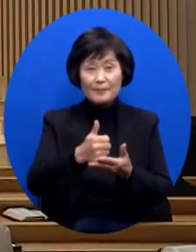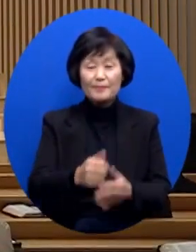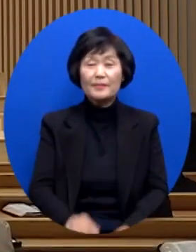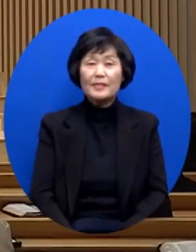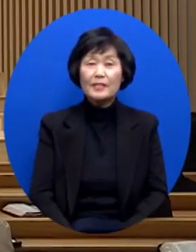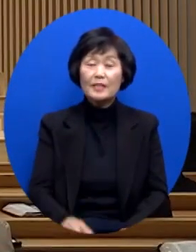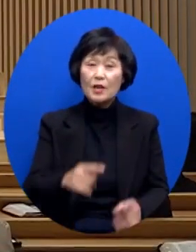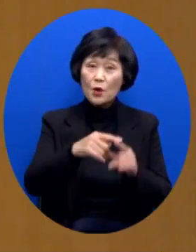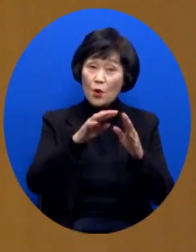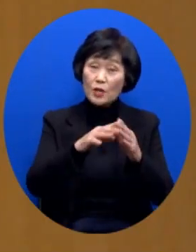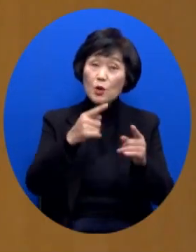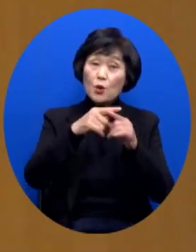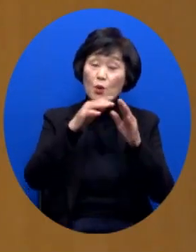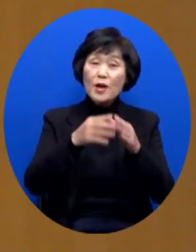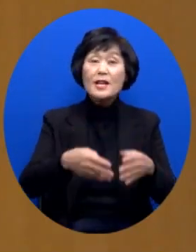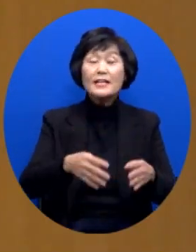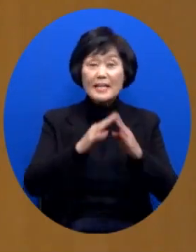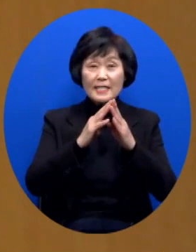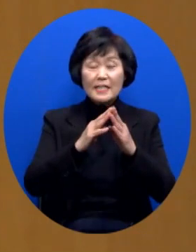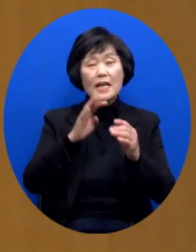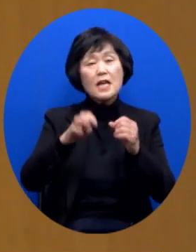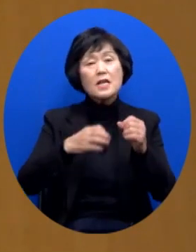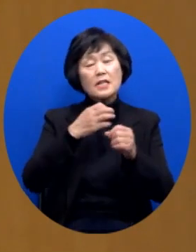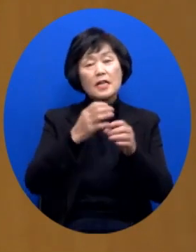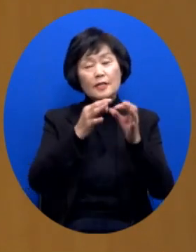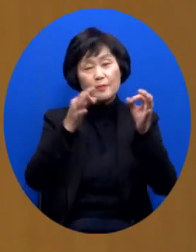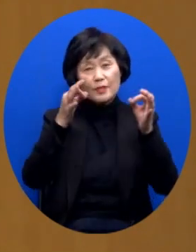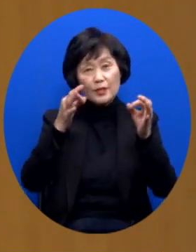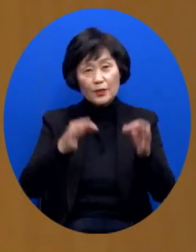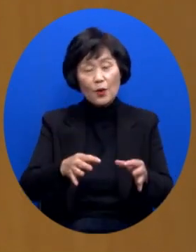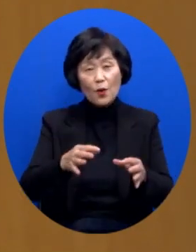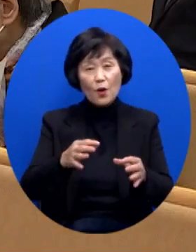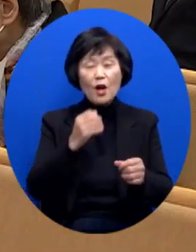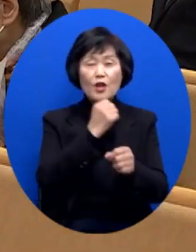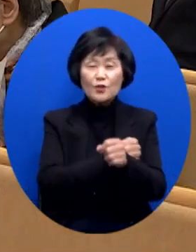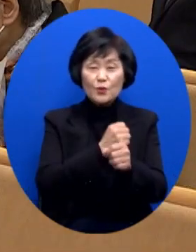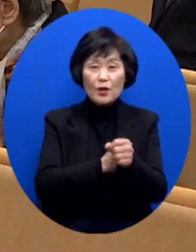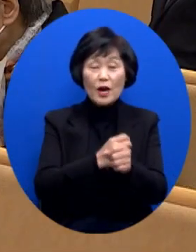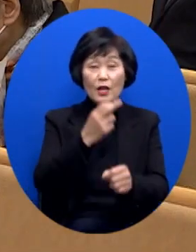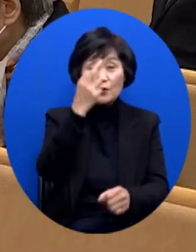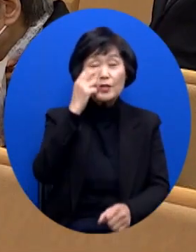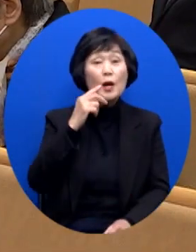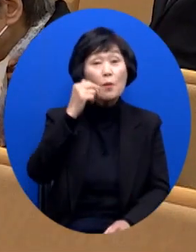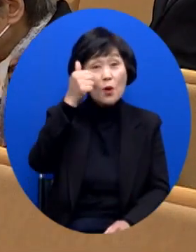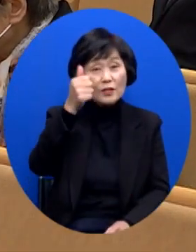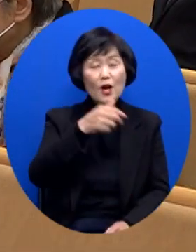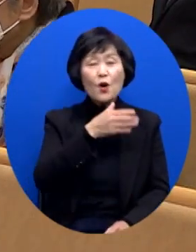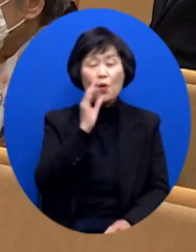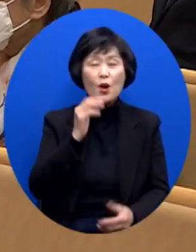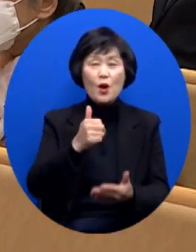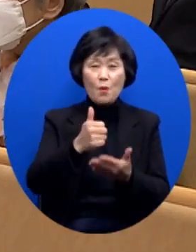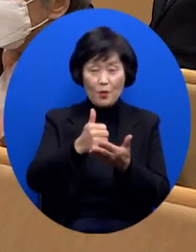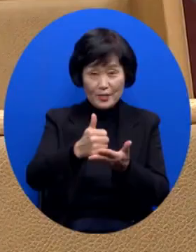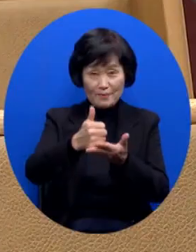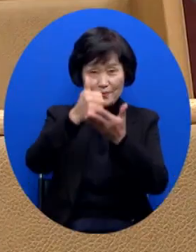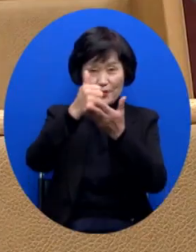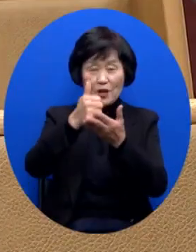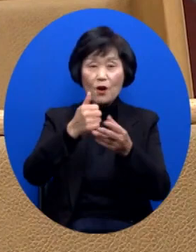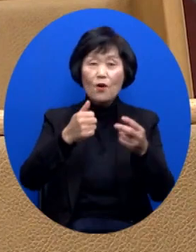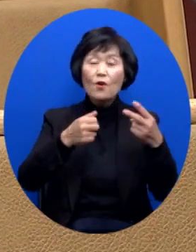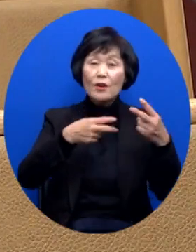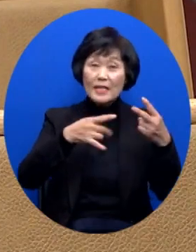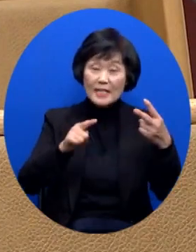양원교회는 교회를 개척해 지난 40년 동안 목회해온 최영근 목사를 원로 목사로 추대하고 제2대